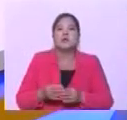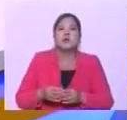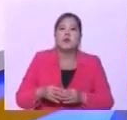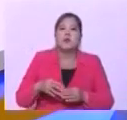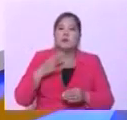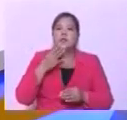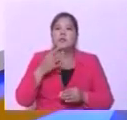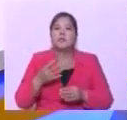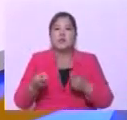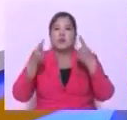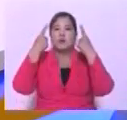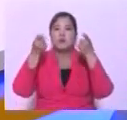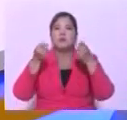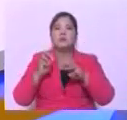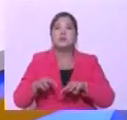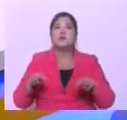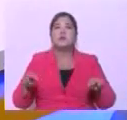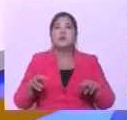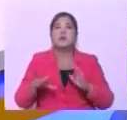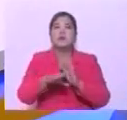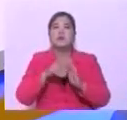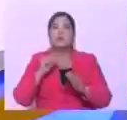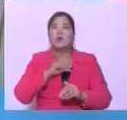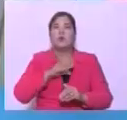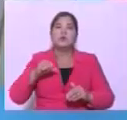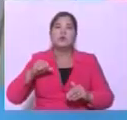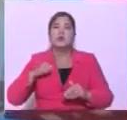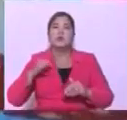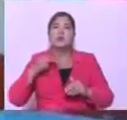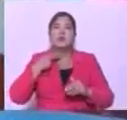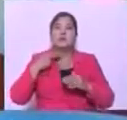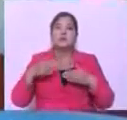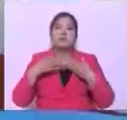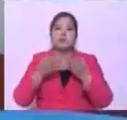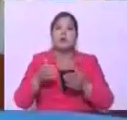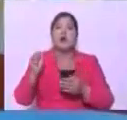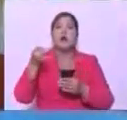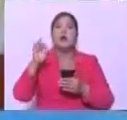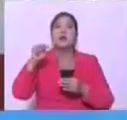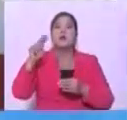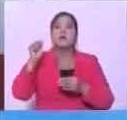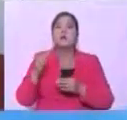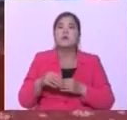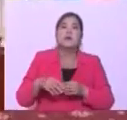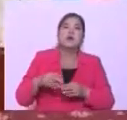Мәдениет және ақпарат министрі де референдумда өз таңдауын жасады. Аида Балаева Астанадағы ұлттық